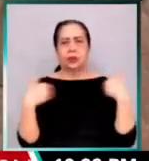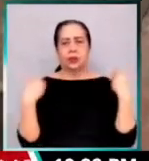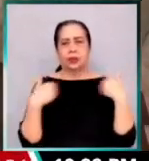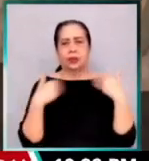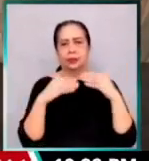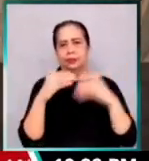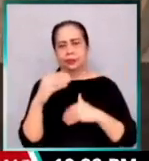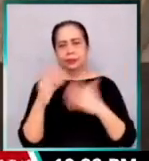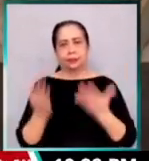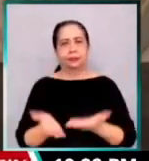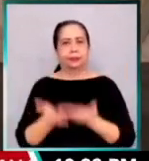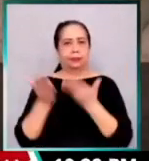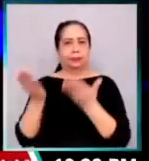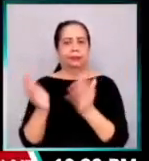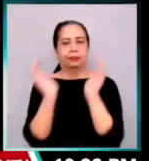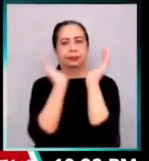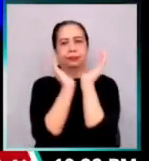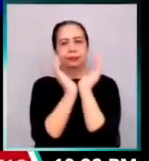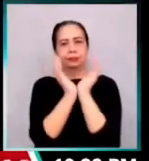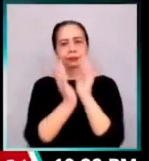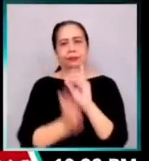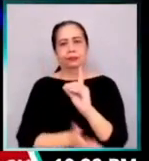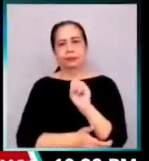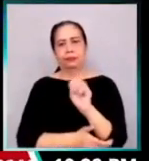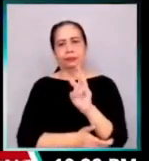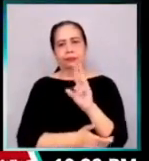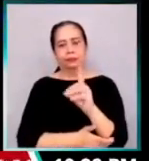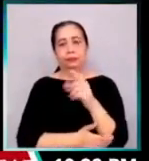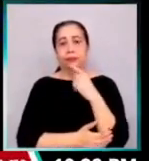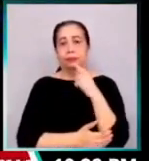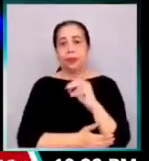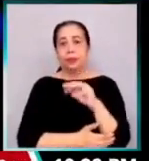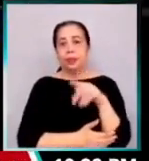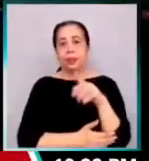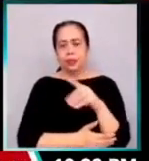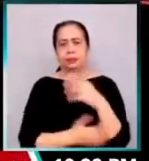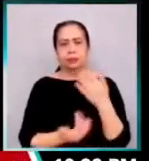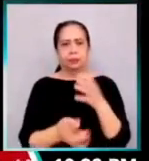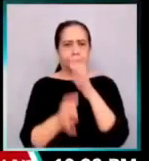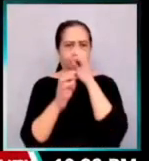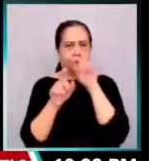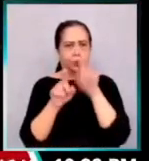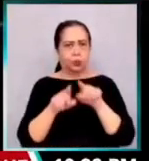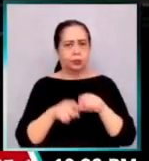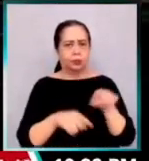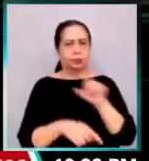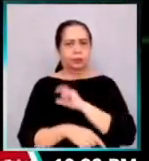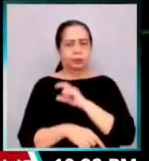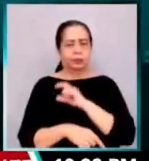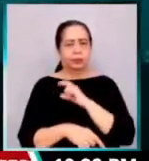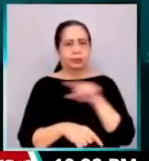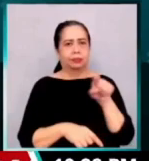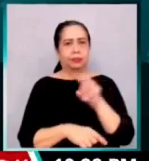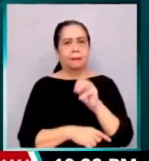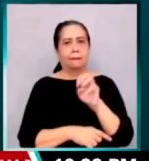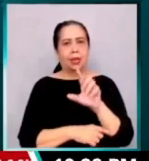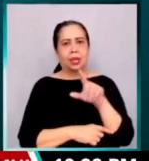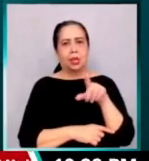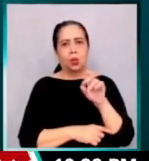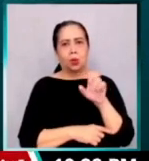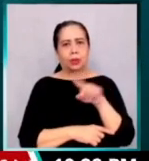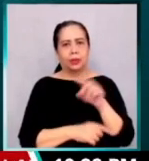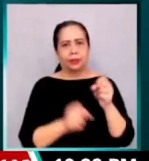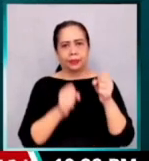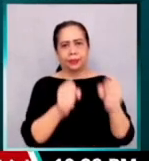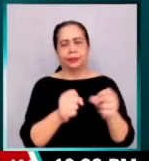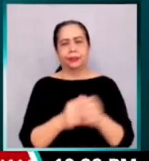over sila sa DSWD. Sabi ng MPD, pinaigting na rin nila ang police visibility nila sa Mel Lopez Boulevard. Kailangan mag-report nila